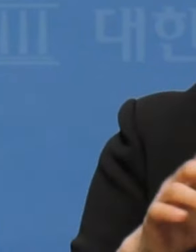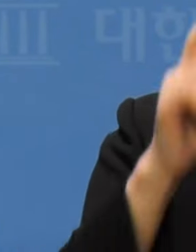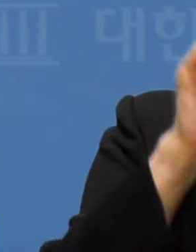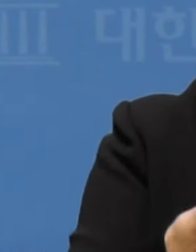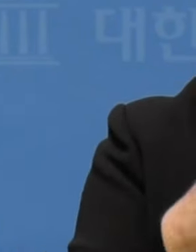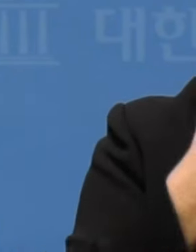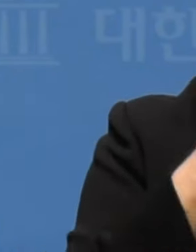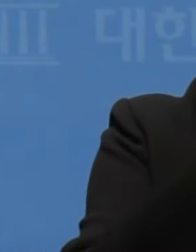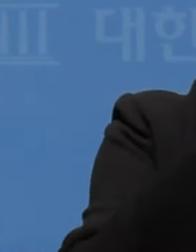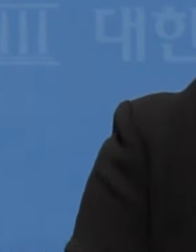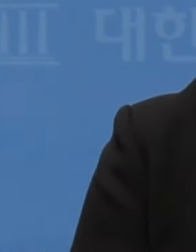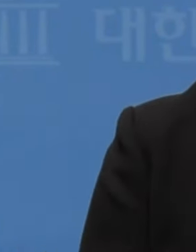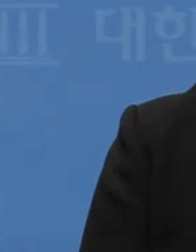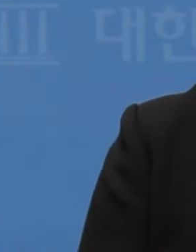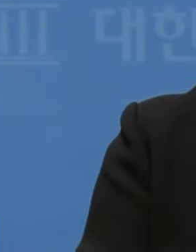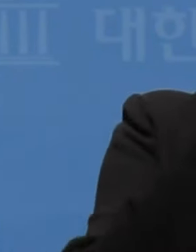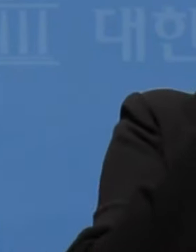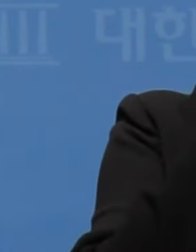침묵으로 일관했습니다.